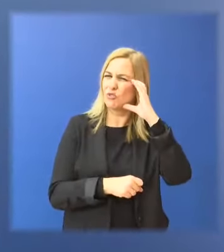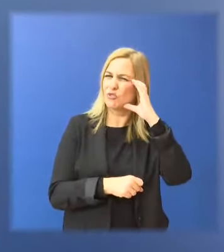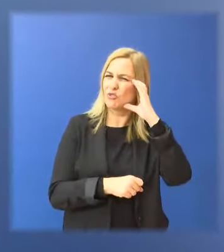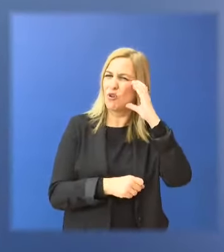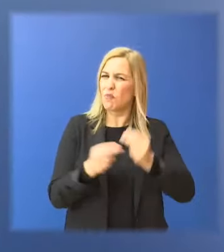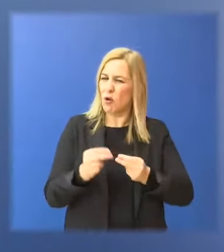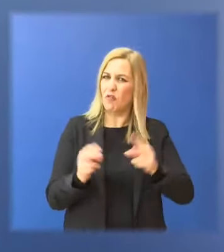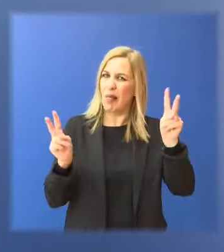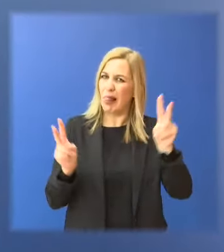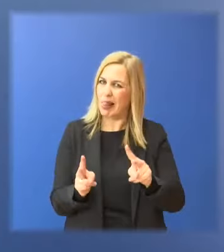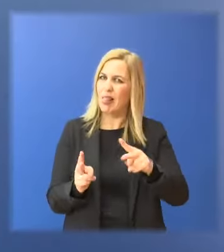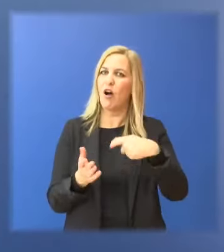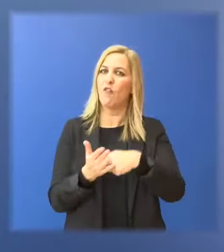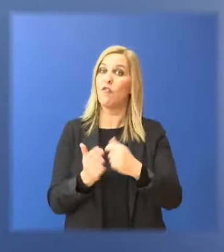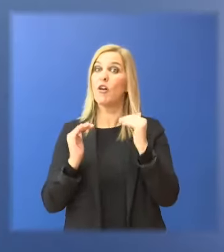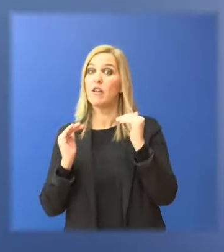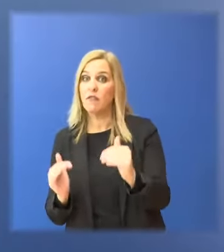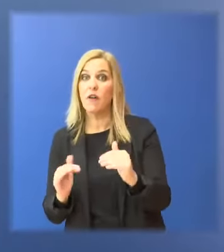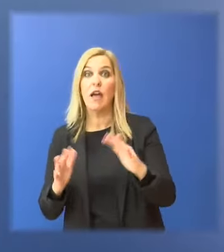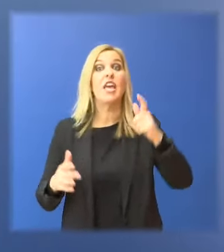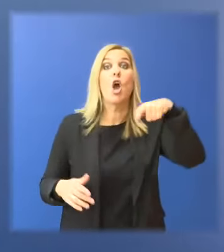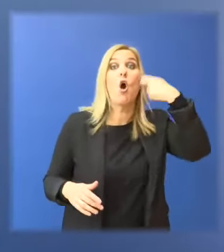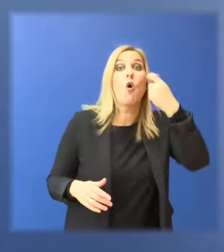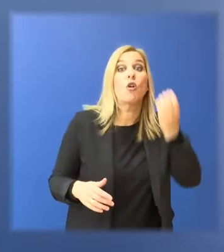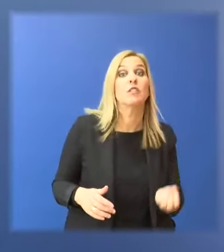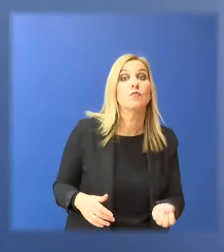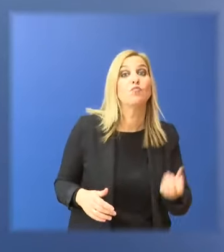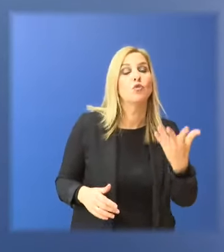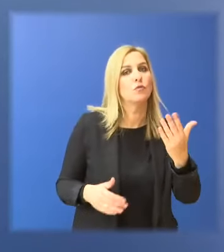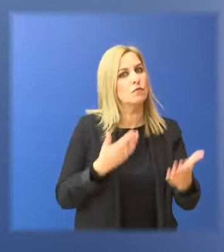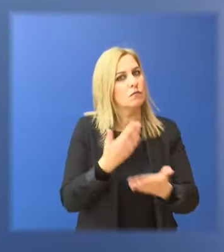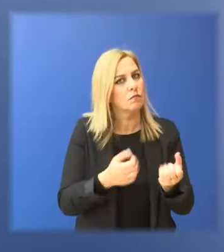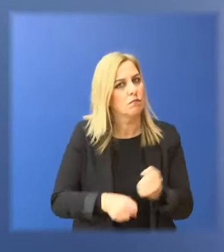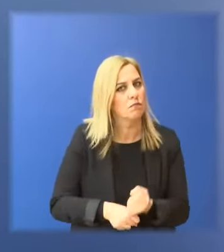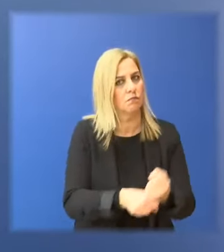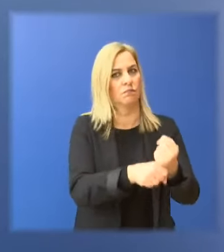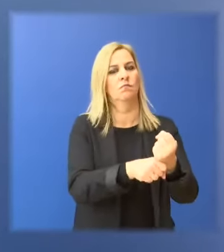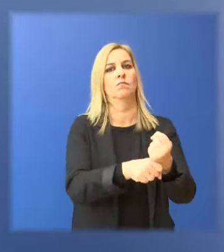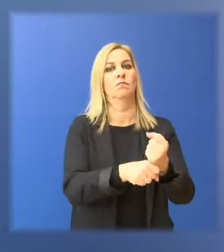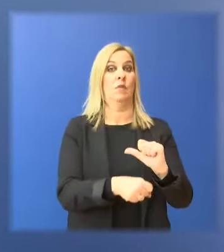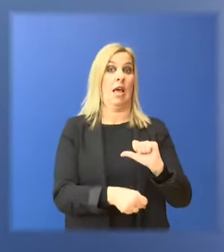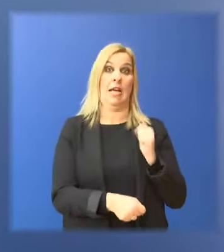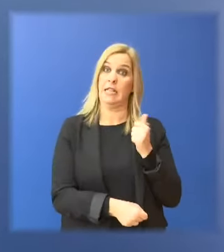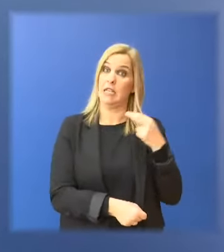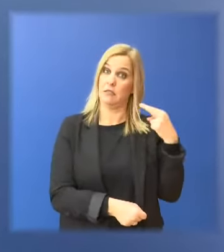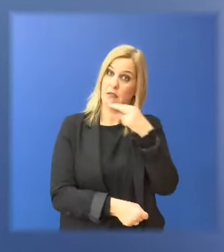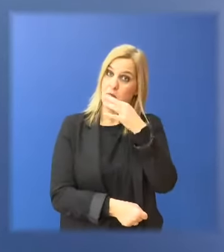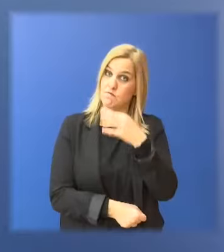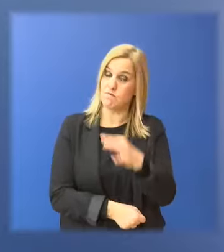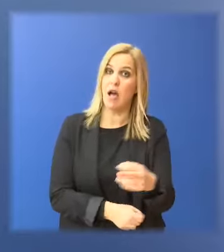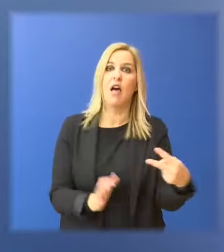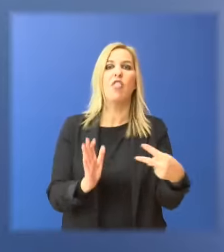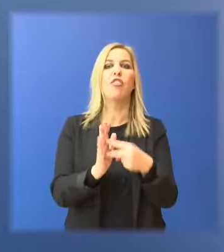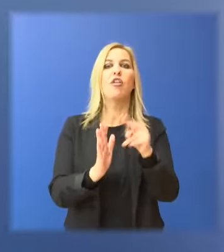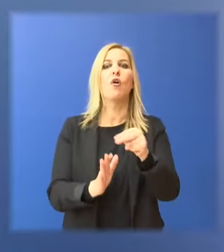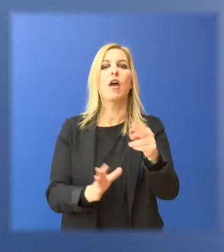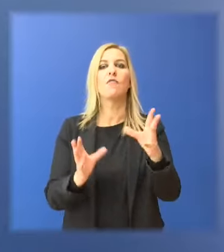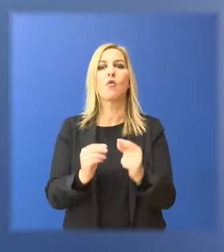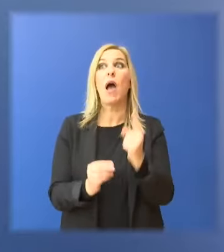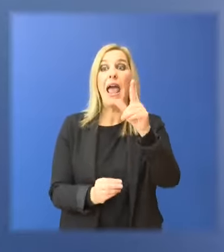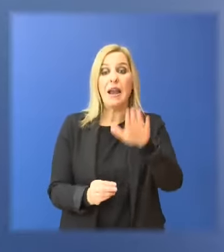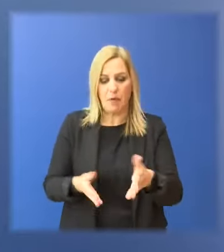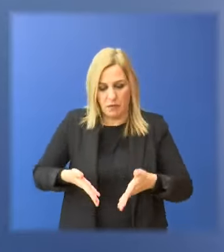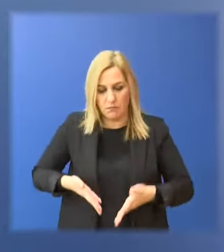των νέων, μέτρα υπέρ των νέων γονέων, όπως είναι. Τα ανέφερε και χθες ο Πρωθυπουργός, τα 2.000 ευρώ για κάθε νέο